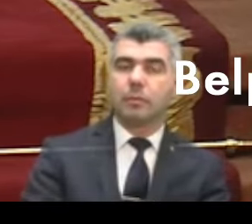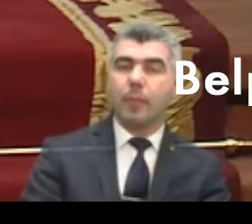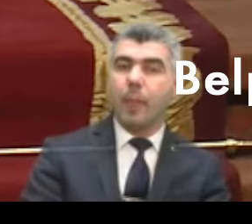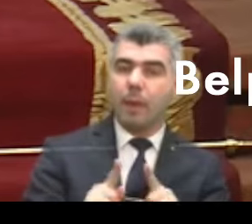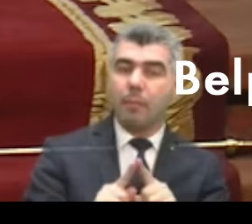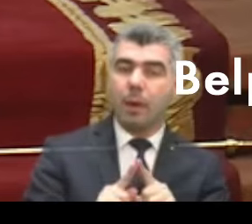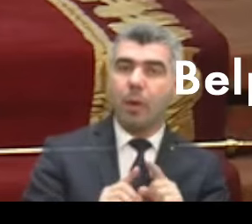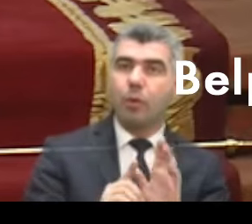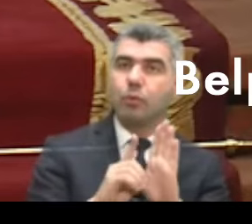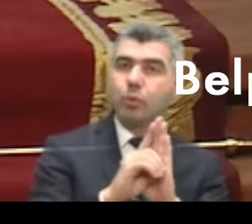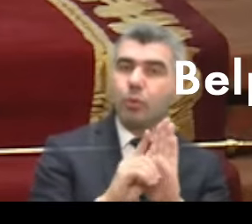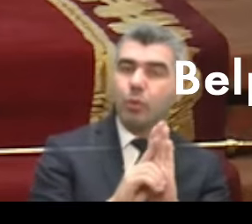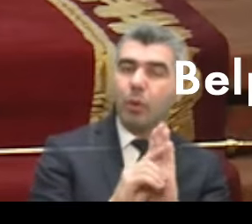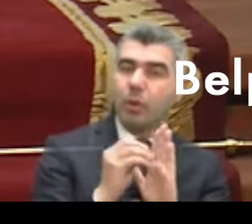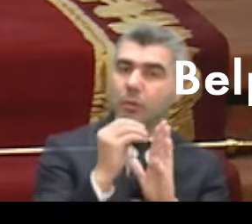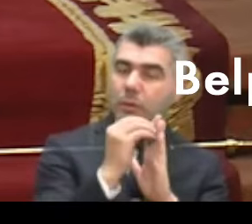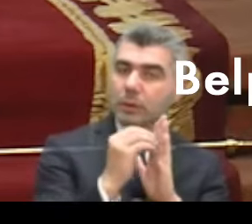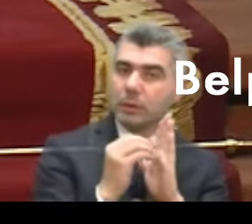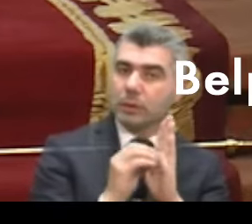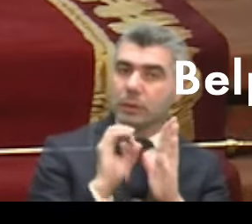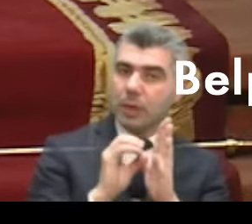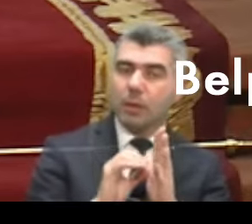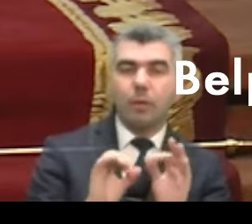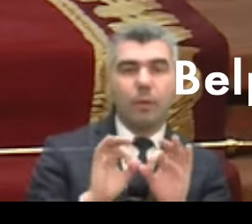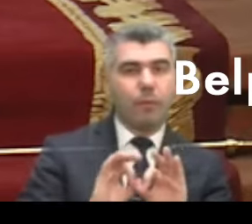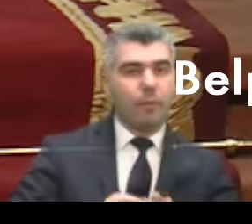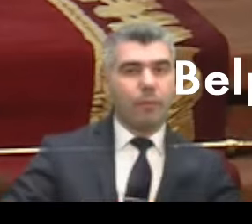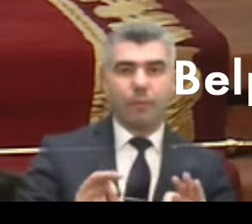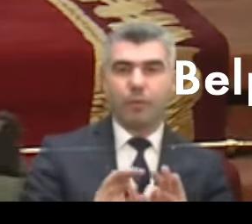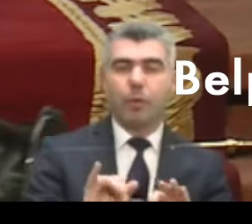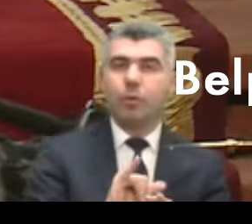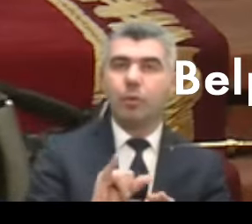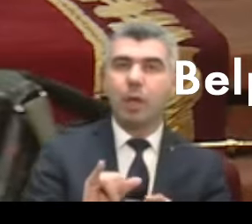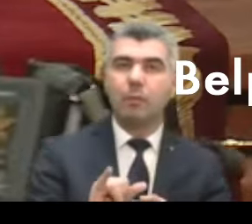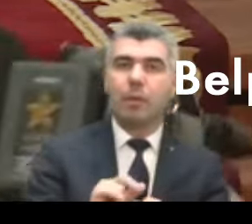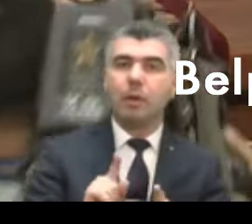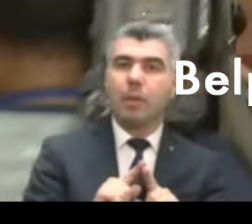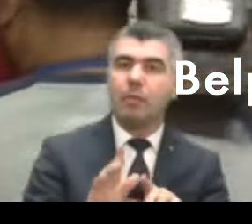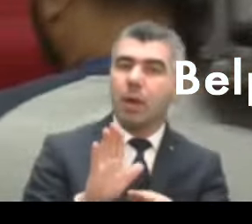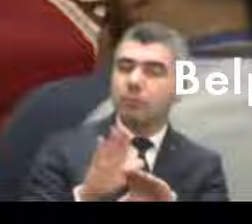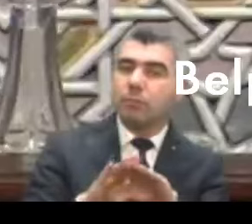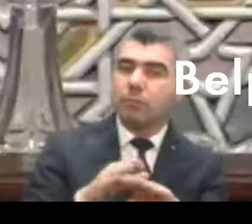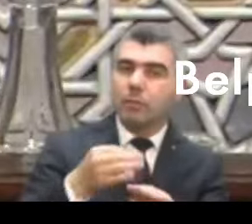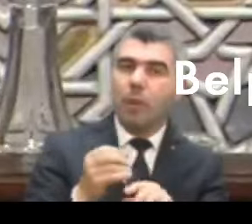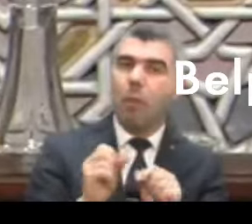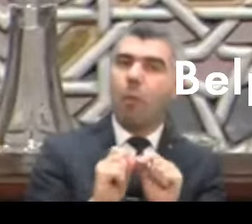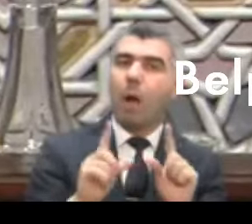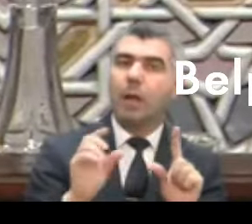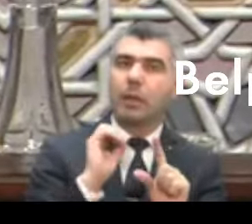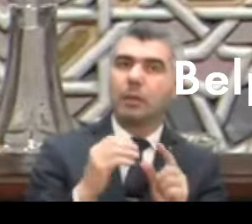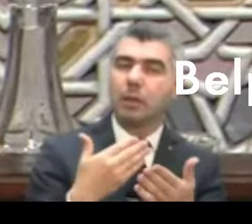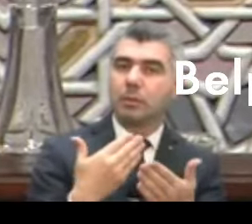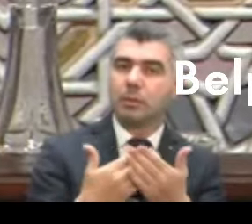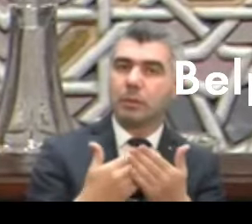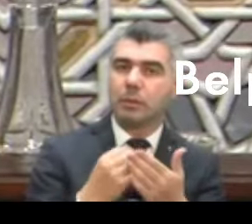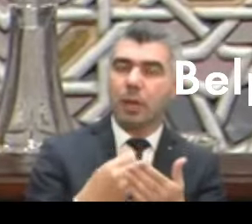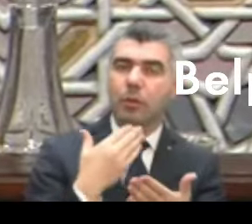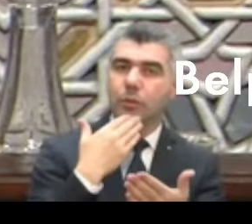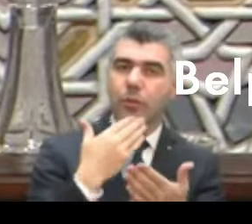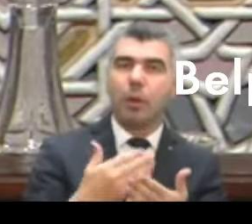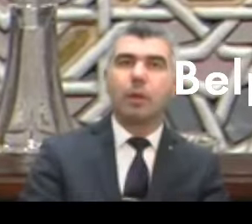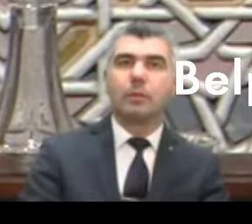خرق الدستور والنظام الداخلي وانما فيها تعبير عن العج شكرا سيد